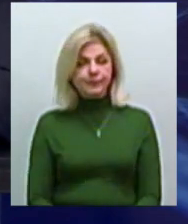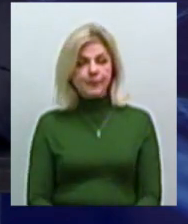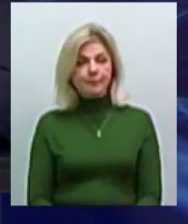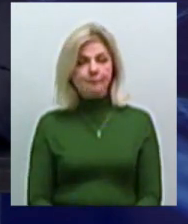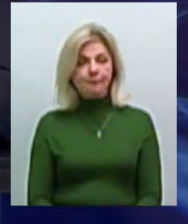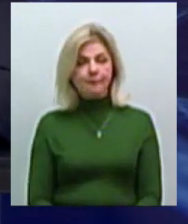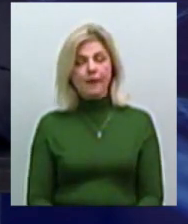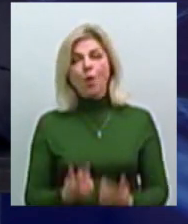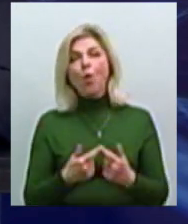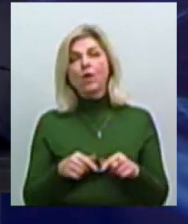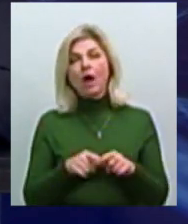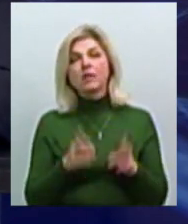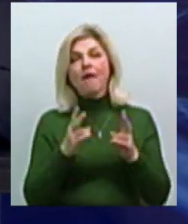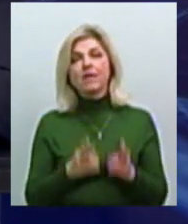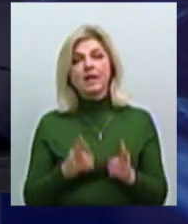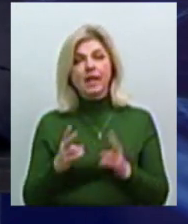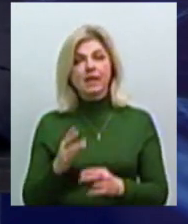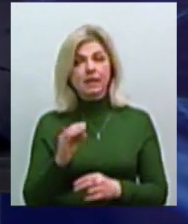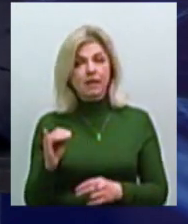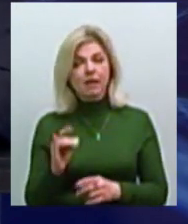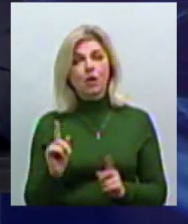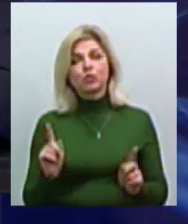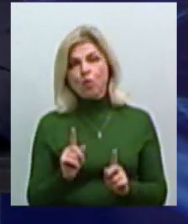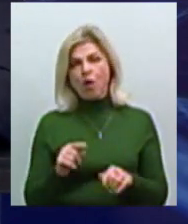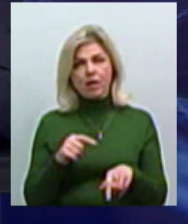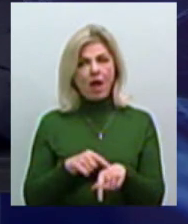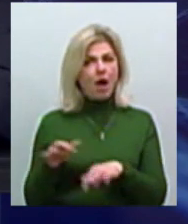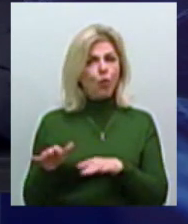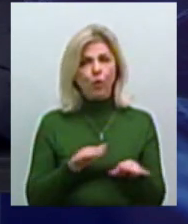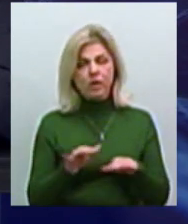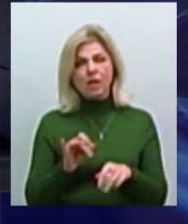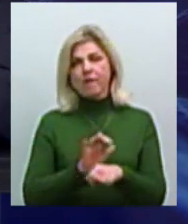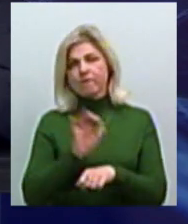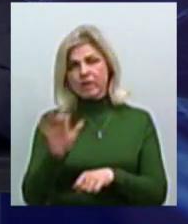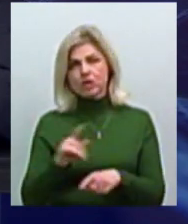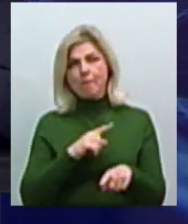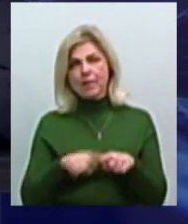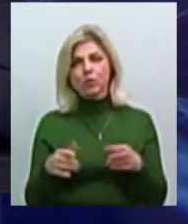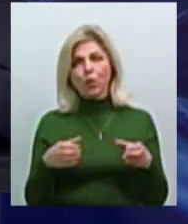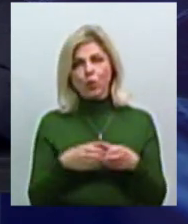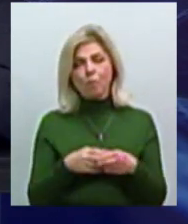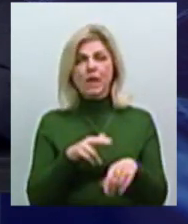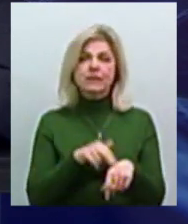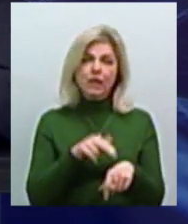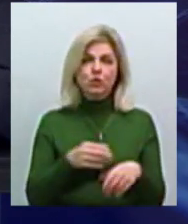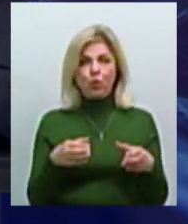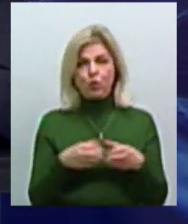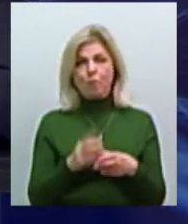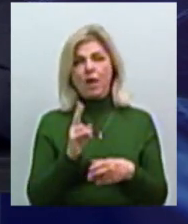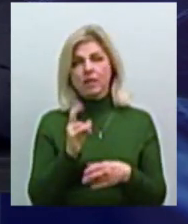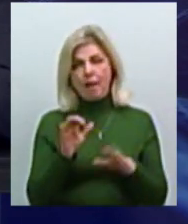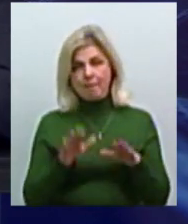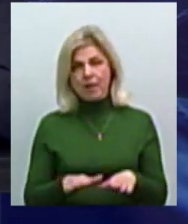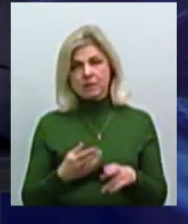органи аварійні, які відреагують і вишлють оперативну групу або слідчу групу к місцю цієї